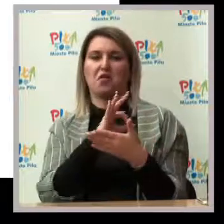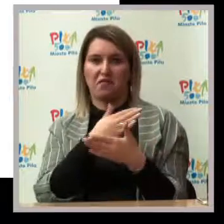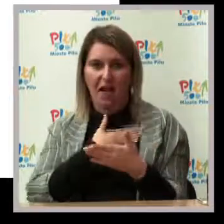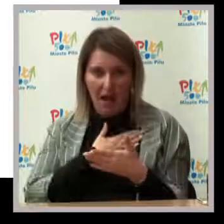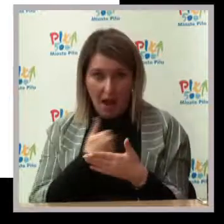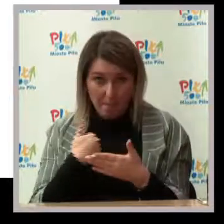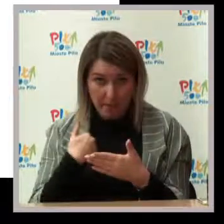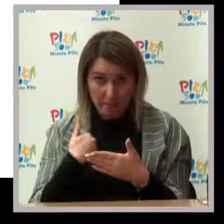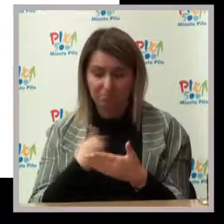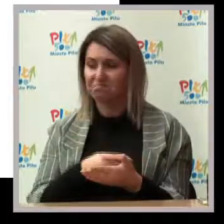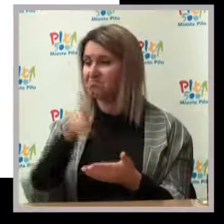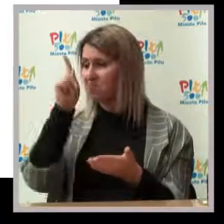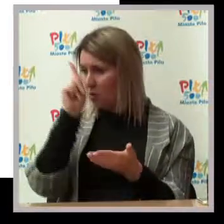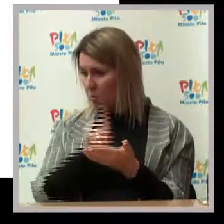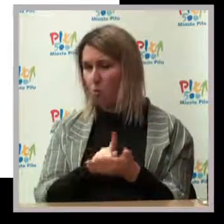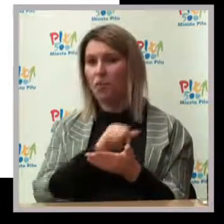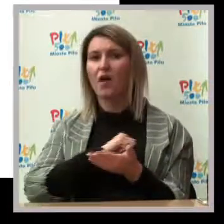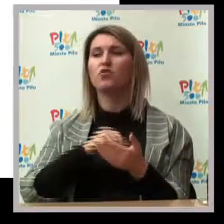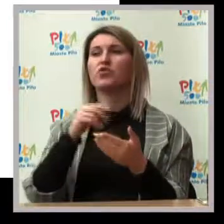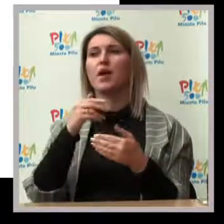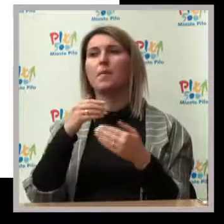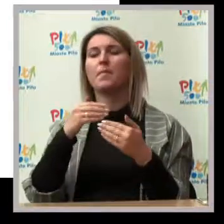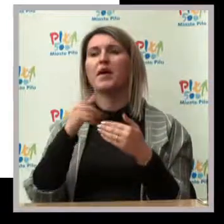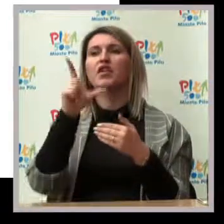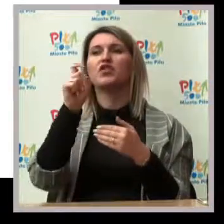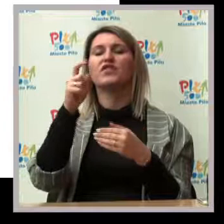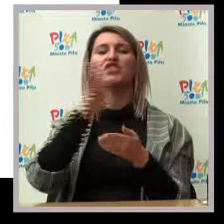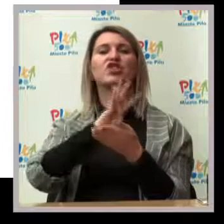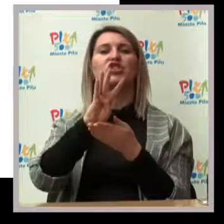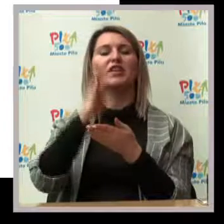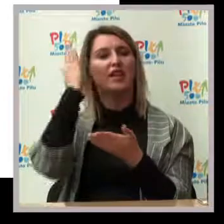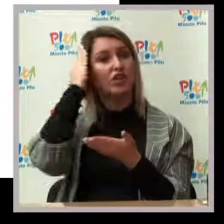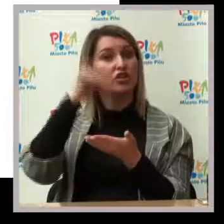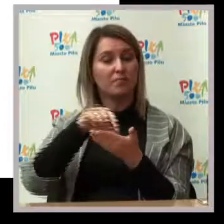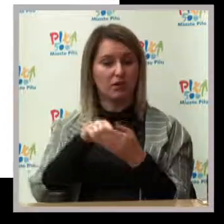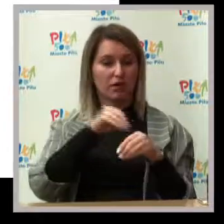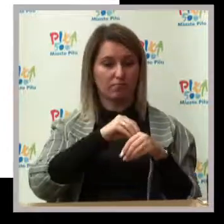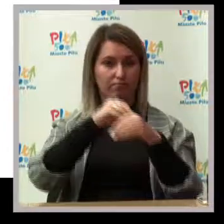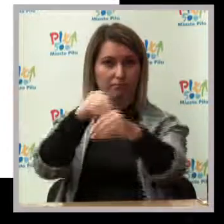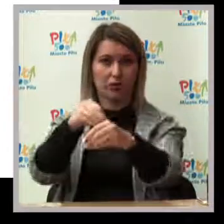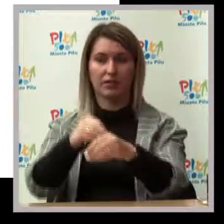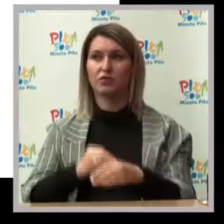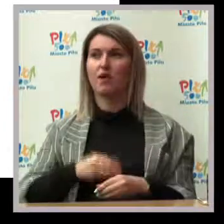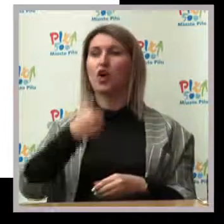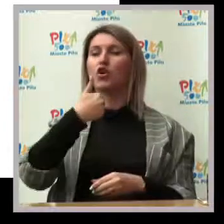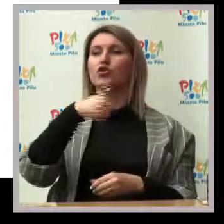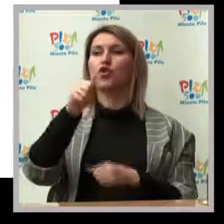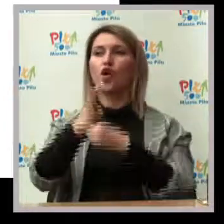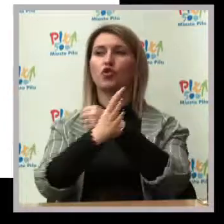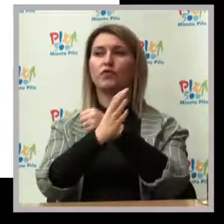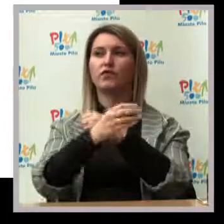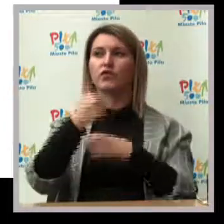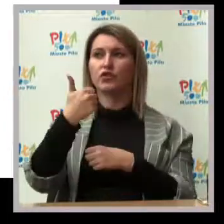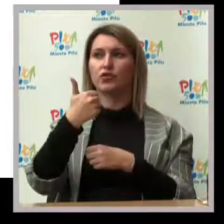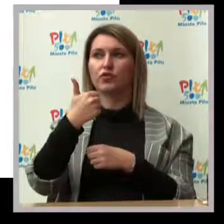czasie, w ostatnich latach, ponad 200 mieszkań przekazaliśmy komunalnych, 191